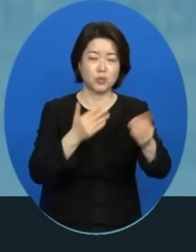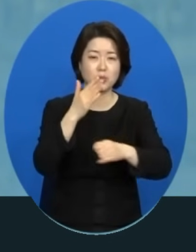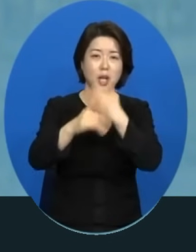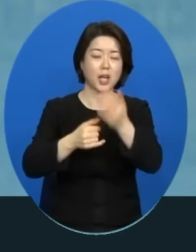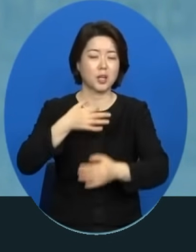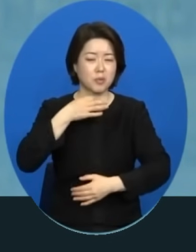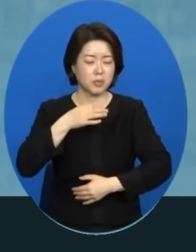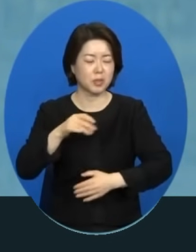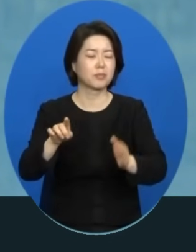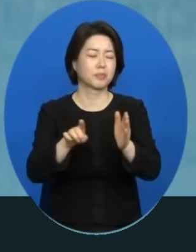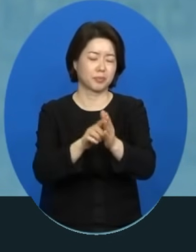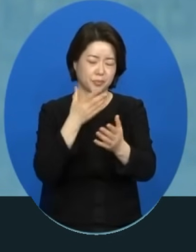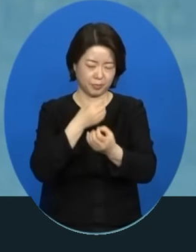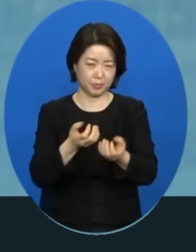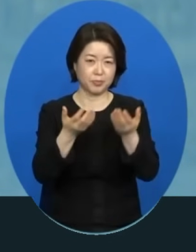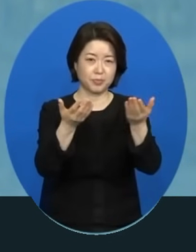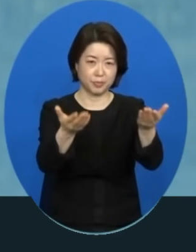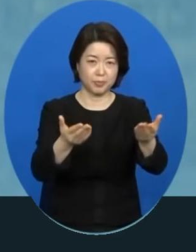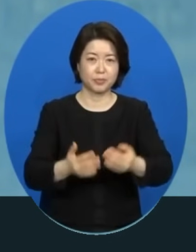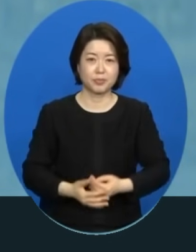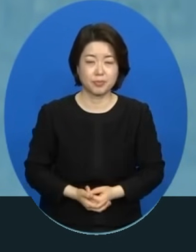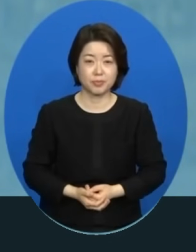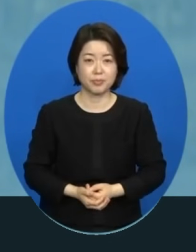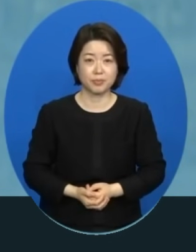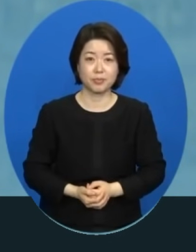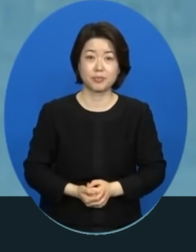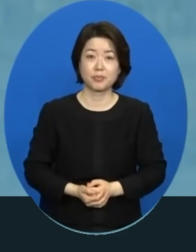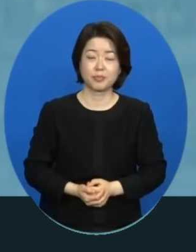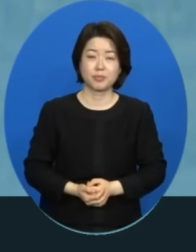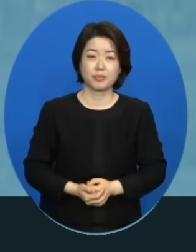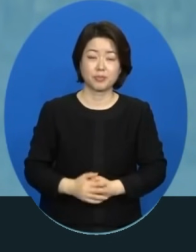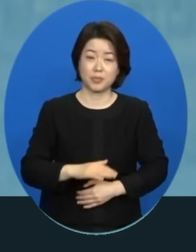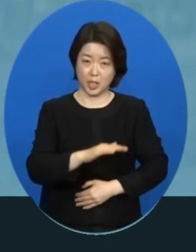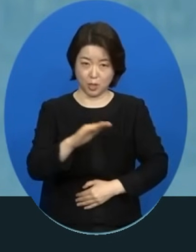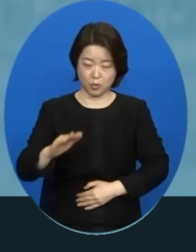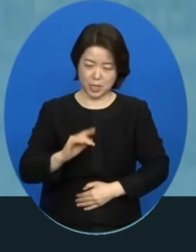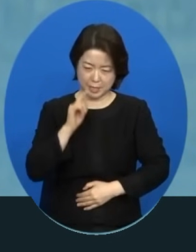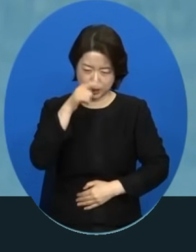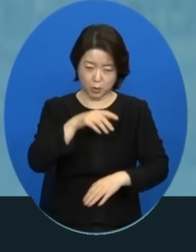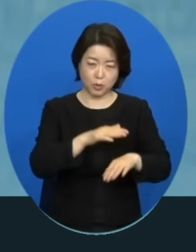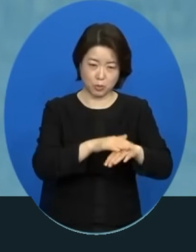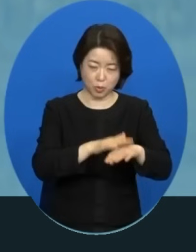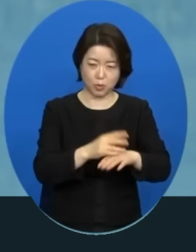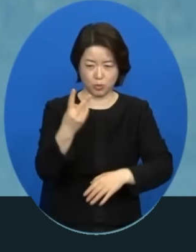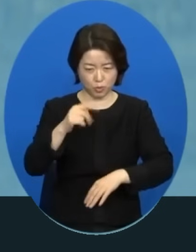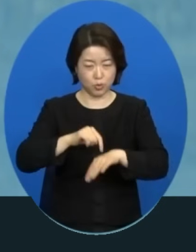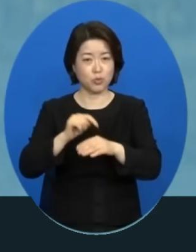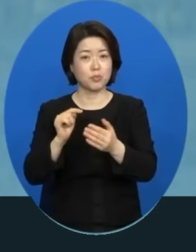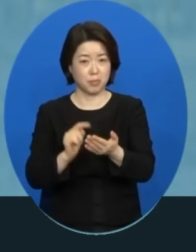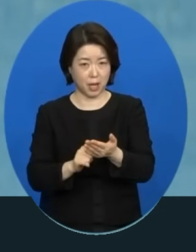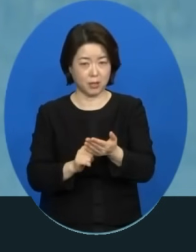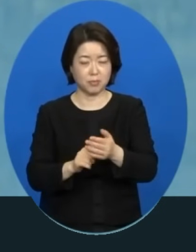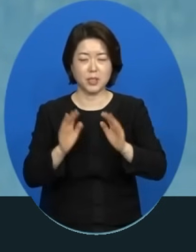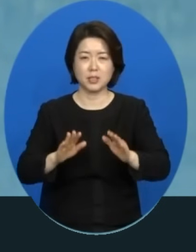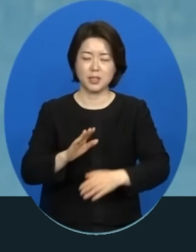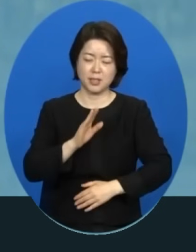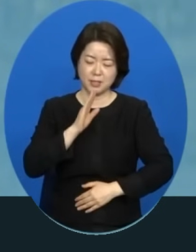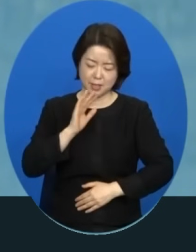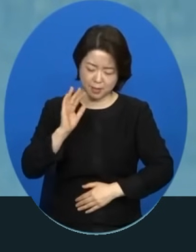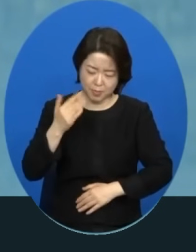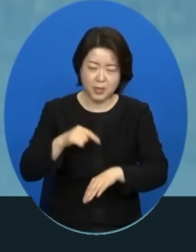줄로 믿으시길 축복합니다. 그리하여 우리의 더러워진 손과 두 마음을 이제는 참된